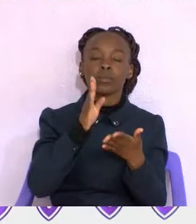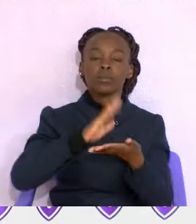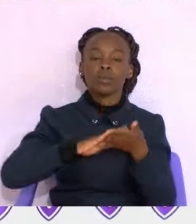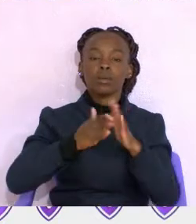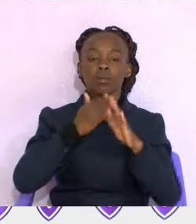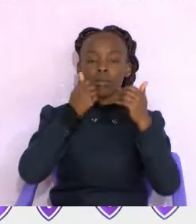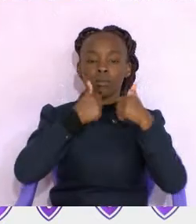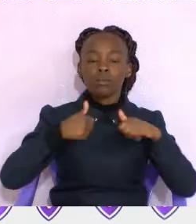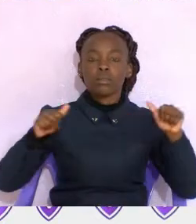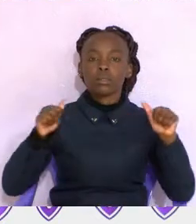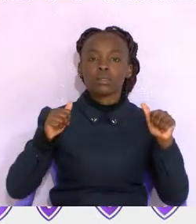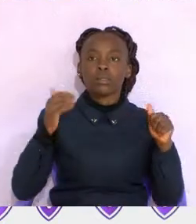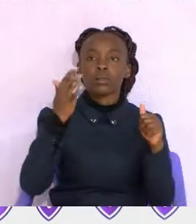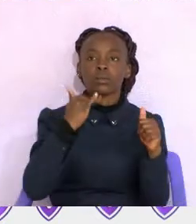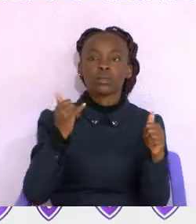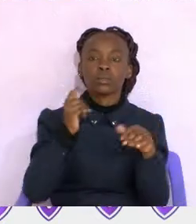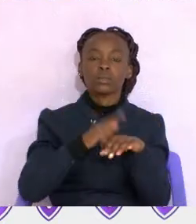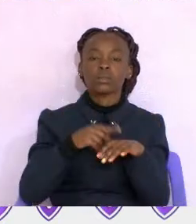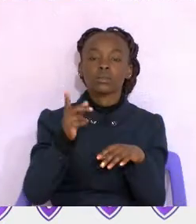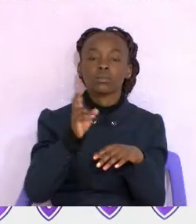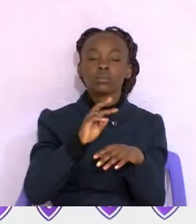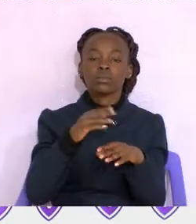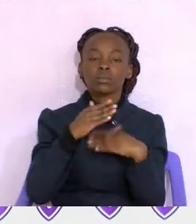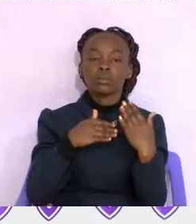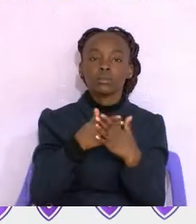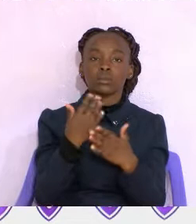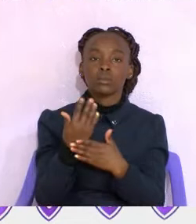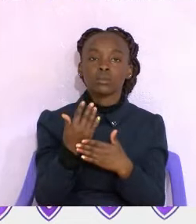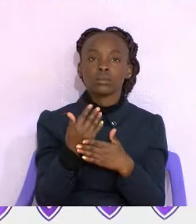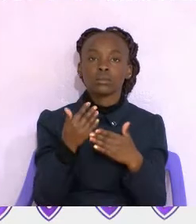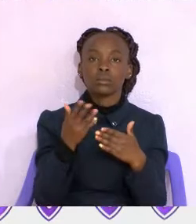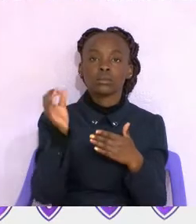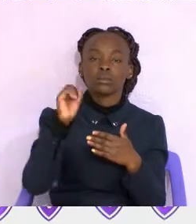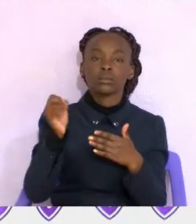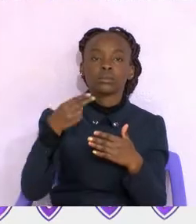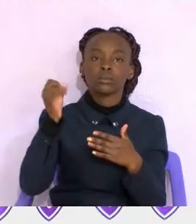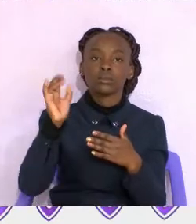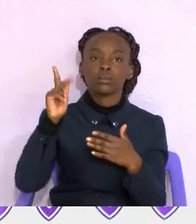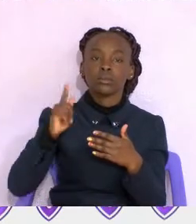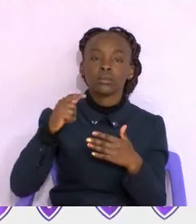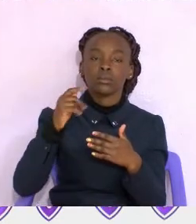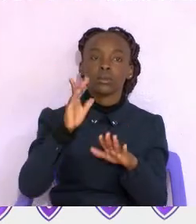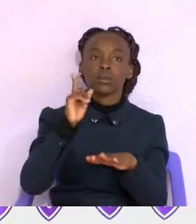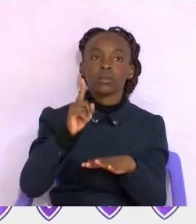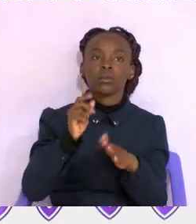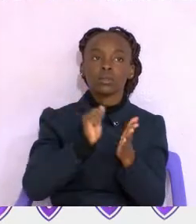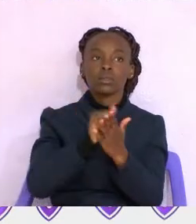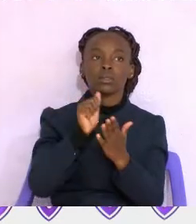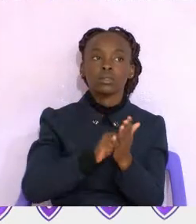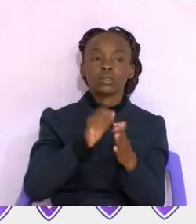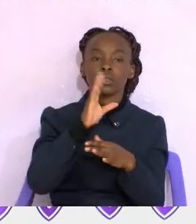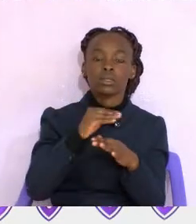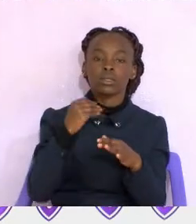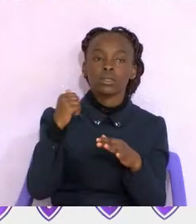baraka. Haleluya. Maana ukiangalia hizo zote zilikuwa meli, lakini kwa upande moja ilikuwa meli ya kuharibu na ingine ilikuwa meli wengine